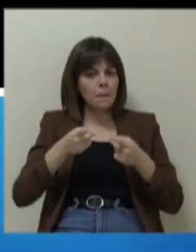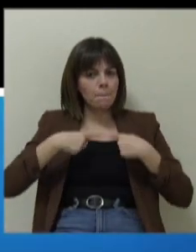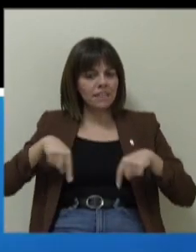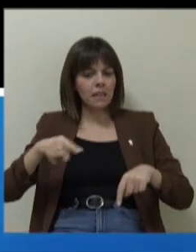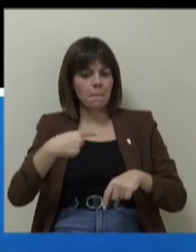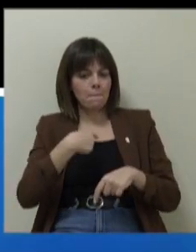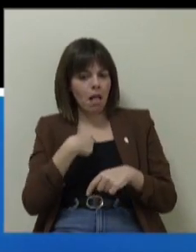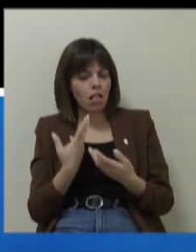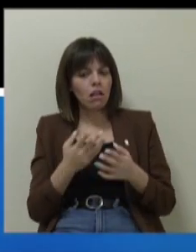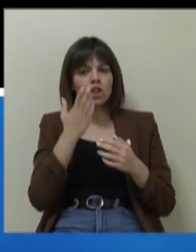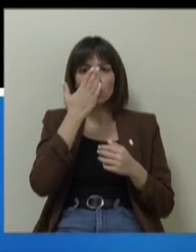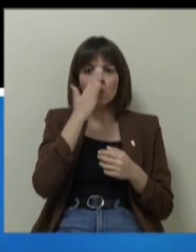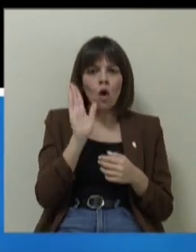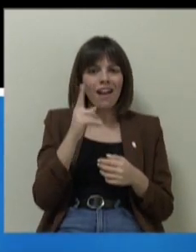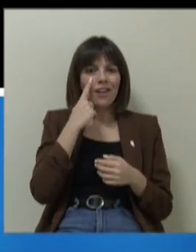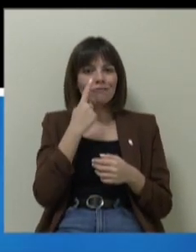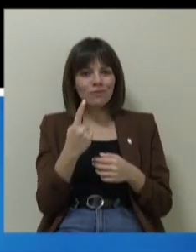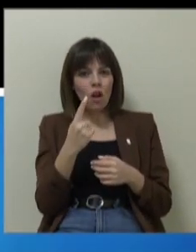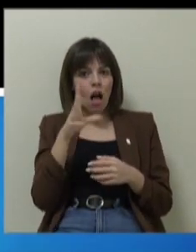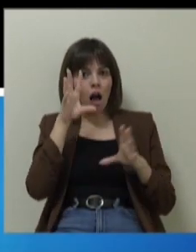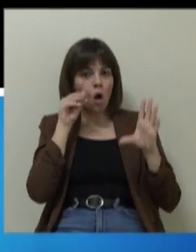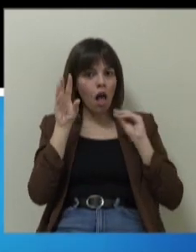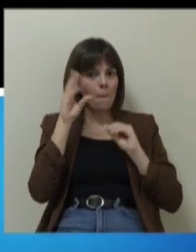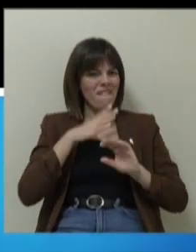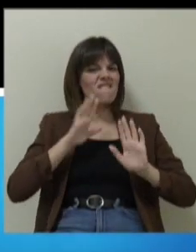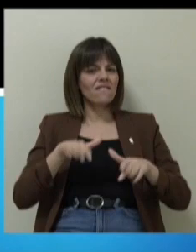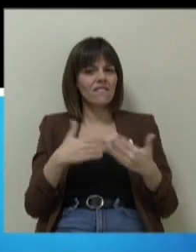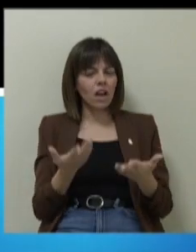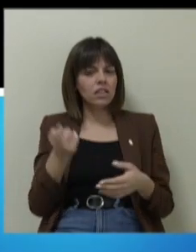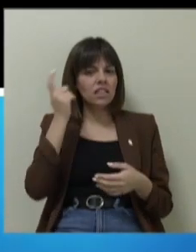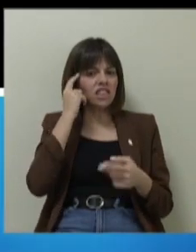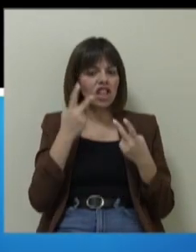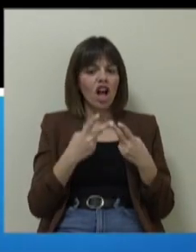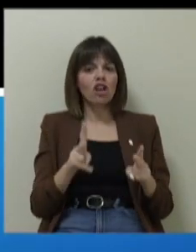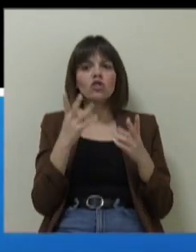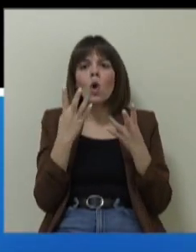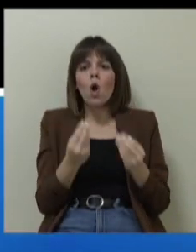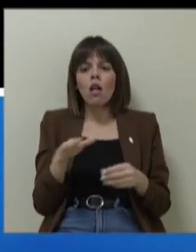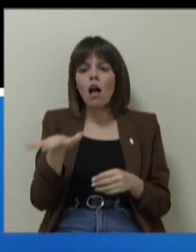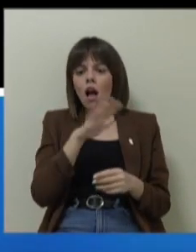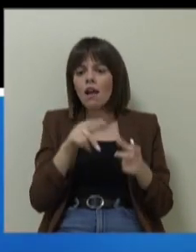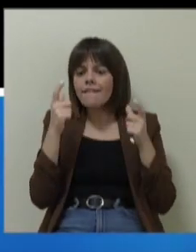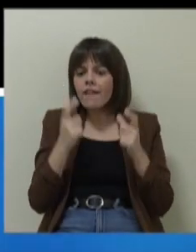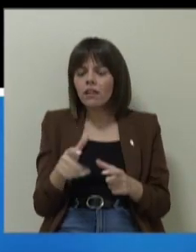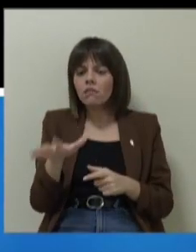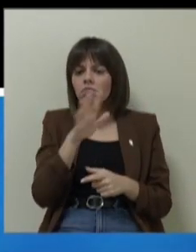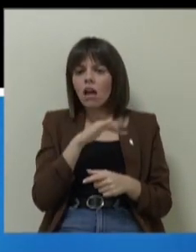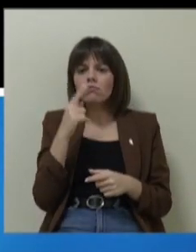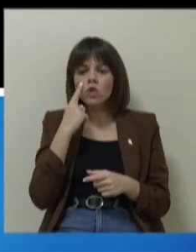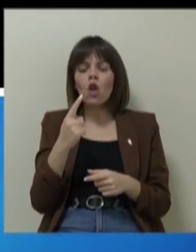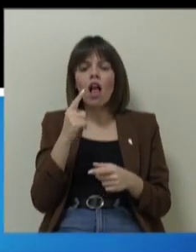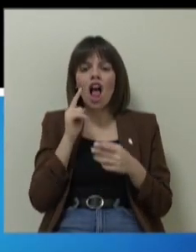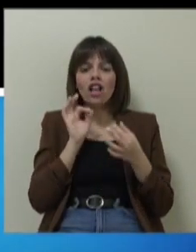beni, doğayı ikinci slayttaki gibi algılıyorlarsa zihinleri açık oluyor. Her yerden, herkesten, her